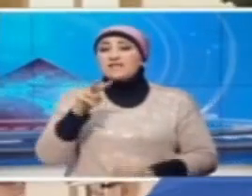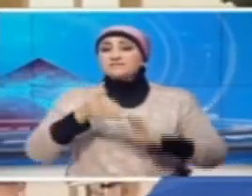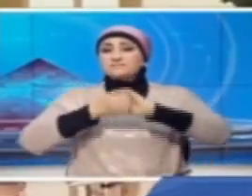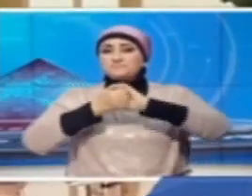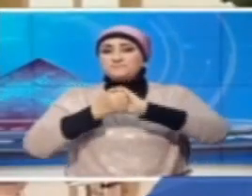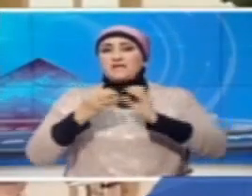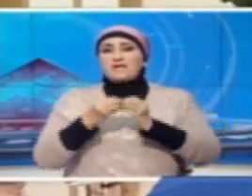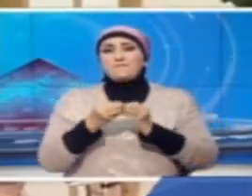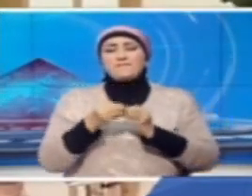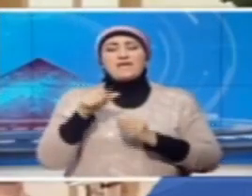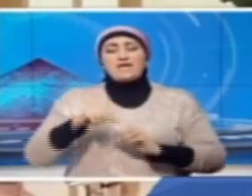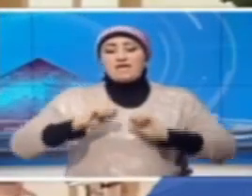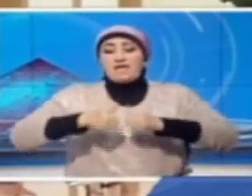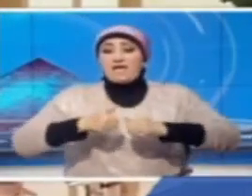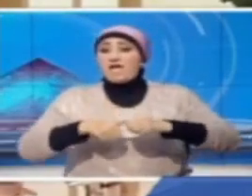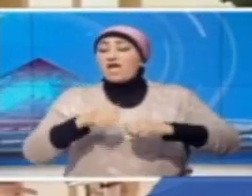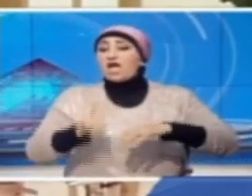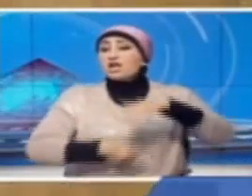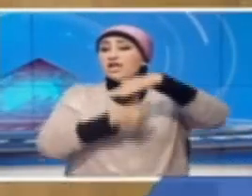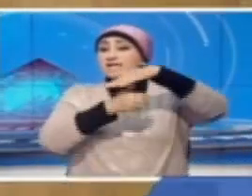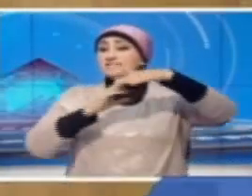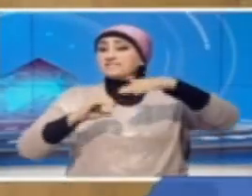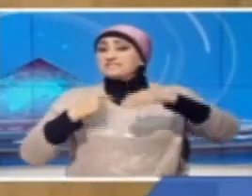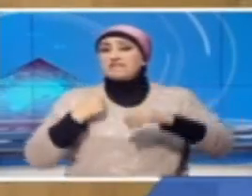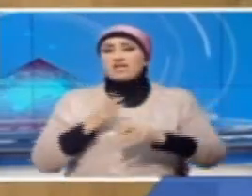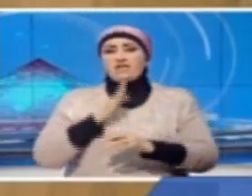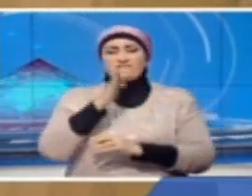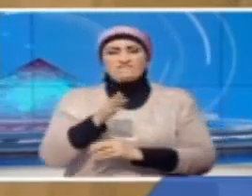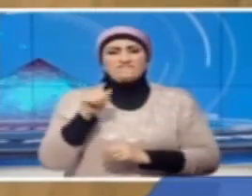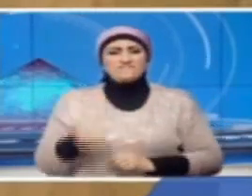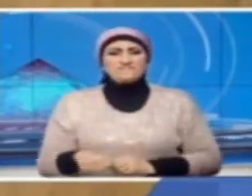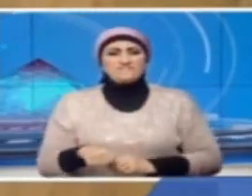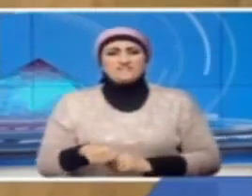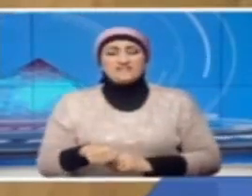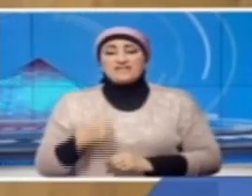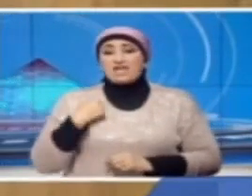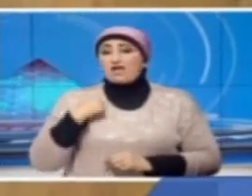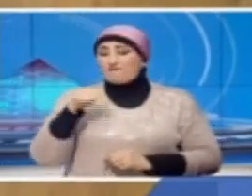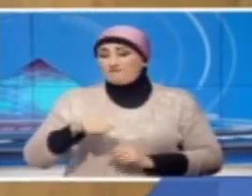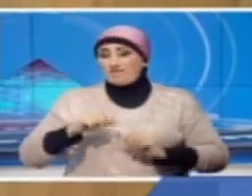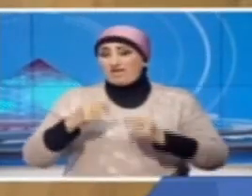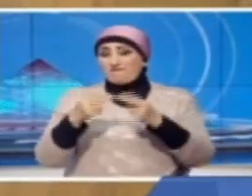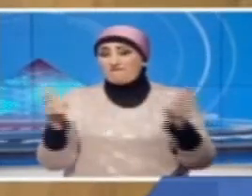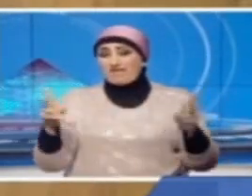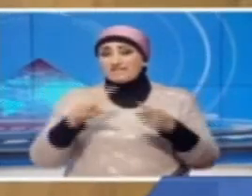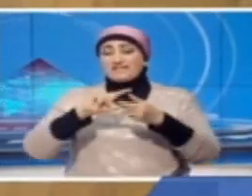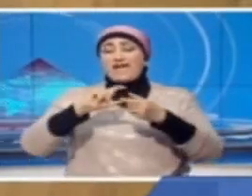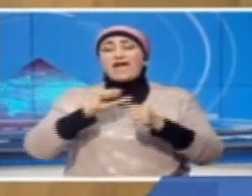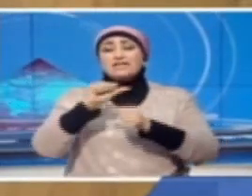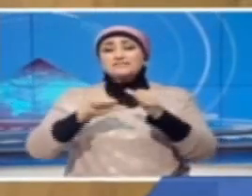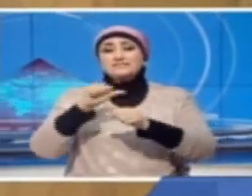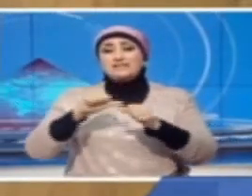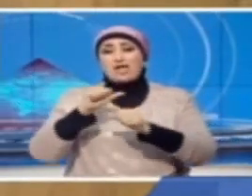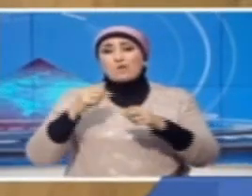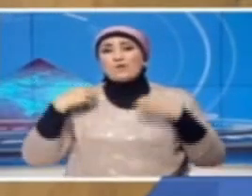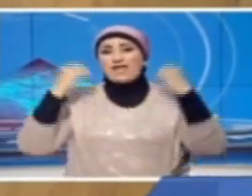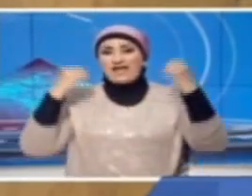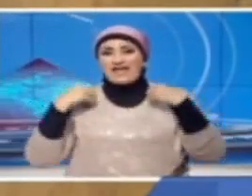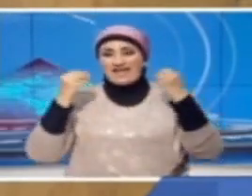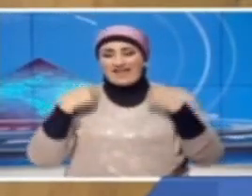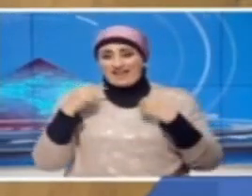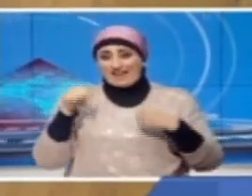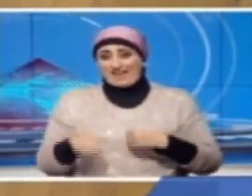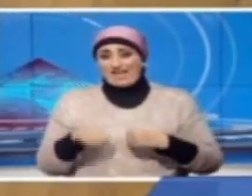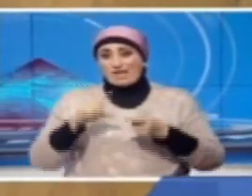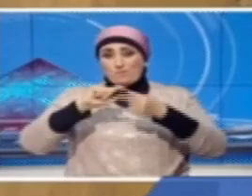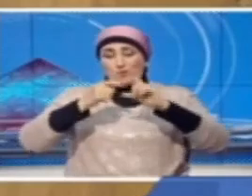مشاركه فخامه الرئيس عبد الفتاح السيسي في افتتاحه لدوره الالعاب الاولمبيه الشتويه المقامه في بكين. بكل تاكيد هناك يعني